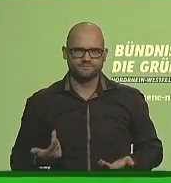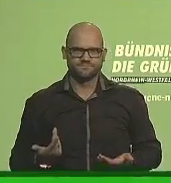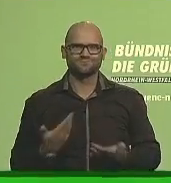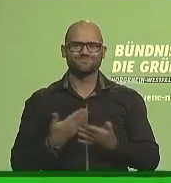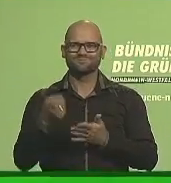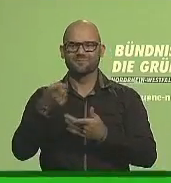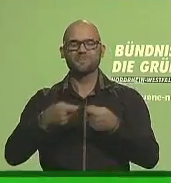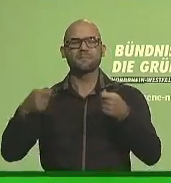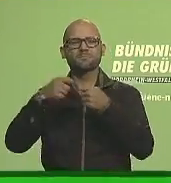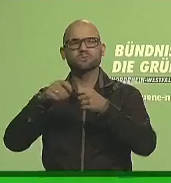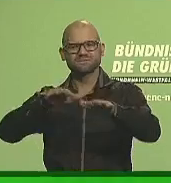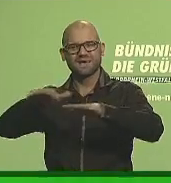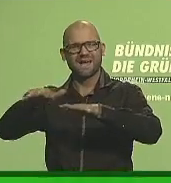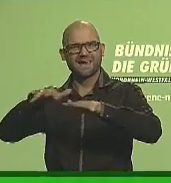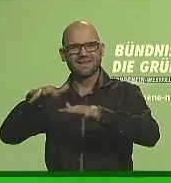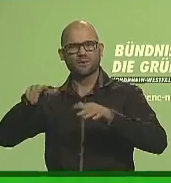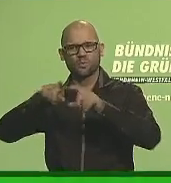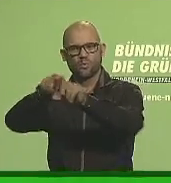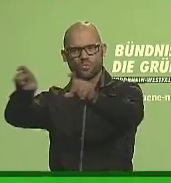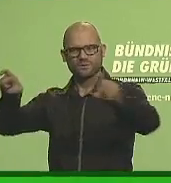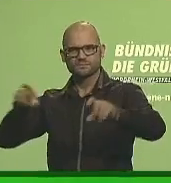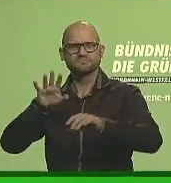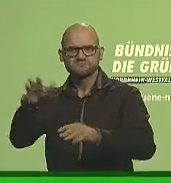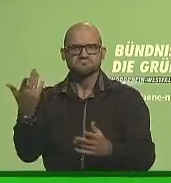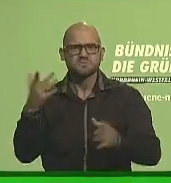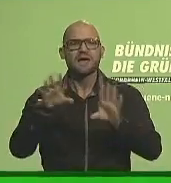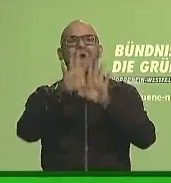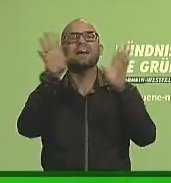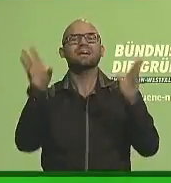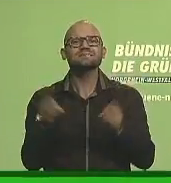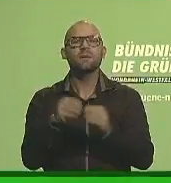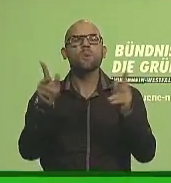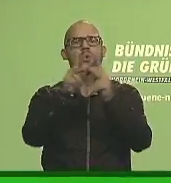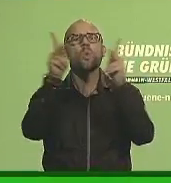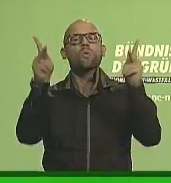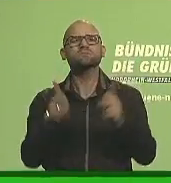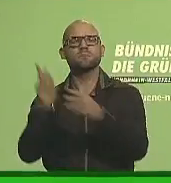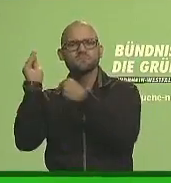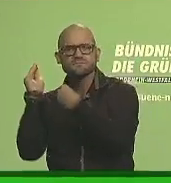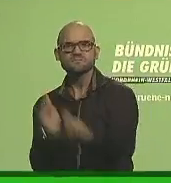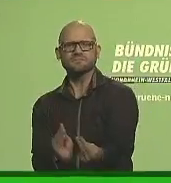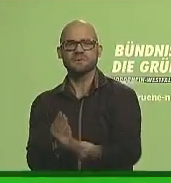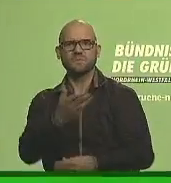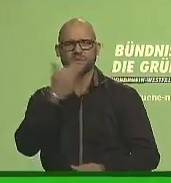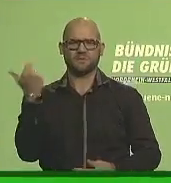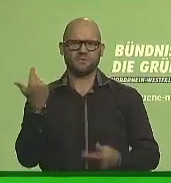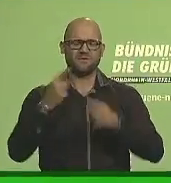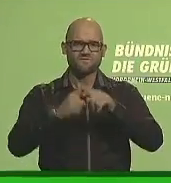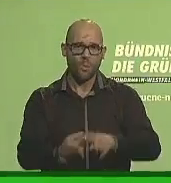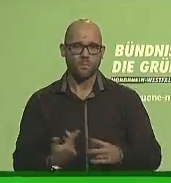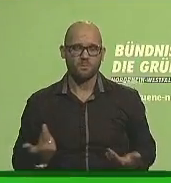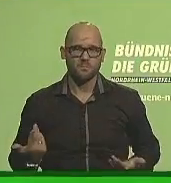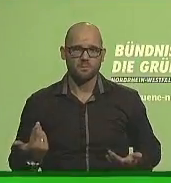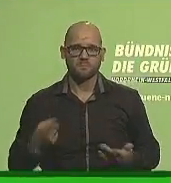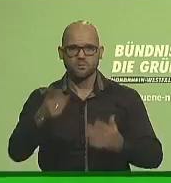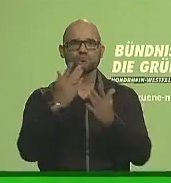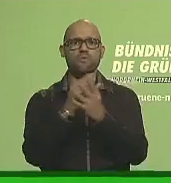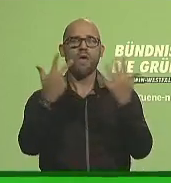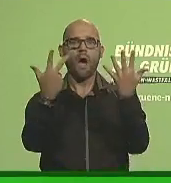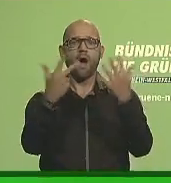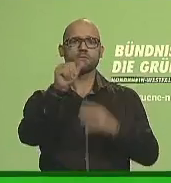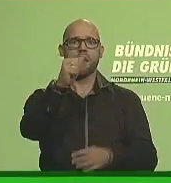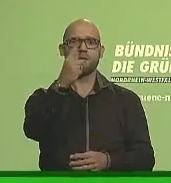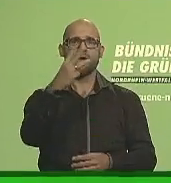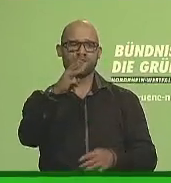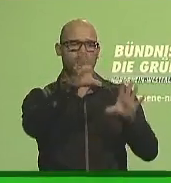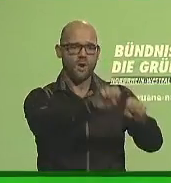Bundesregierung nach ihrem Ausstiegsbeschluss kein Gesamtkonzept vorgelegt? Warum hat sie zum Beispiel, wenn sie 8 Atomkraftwerke abschaltet, nicht das